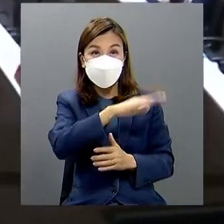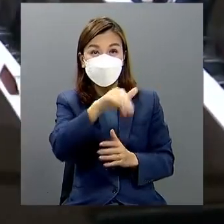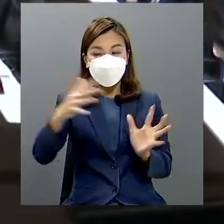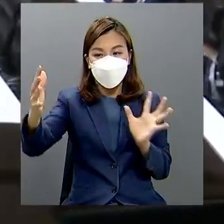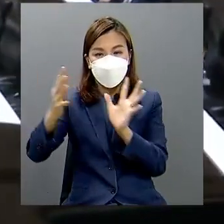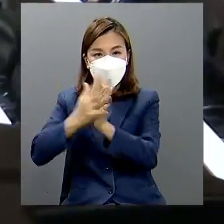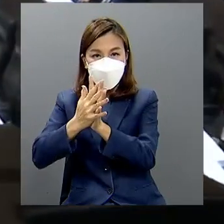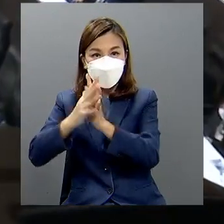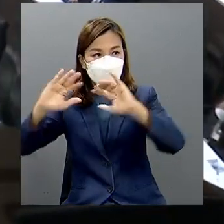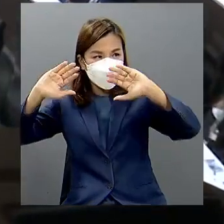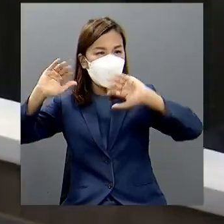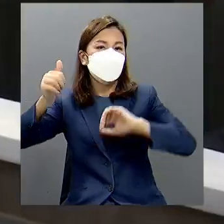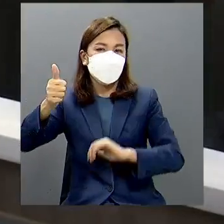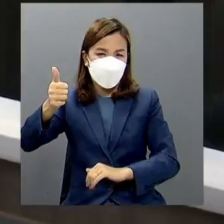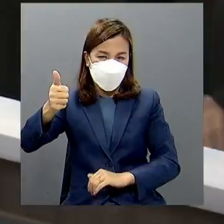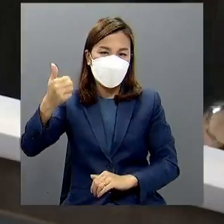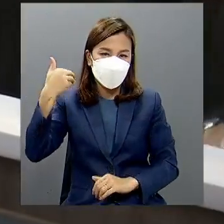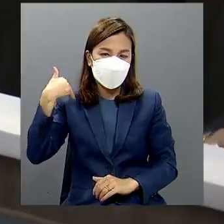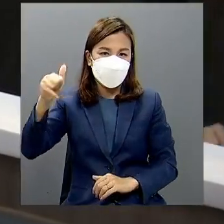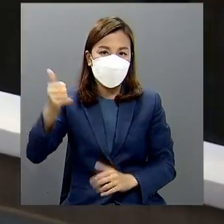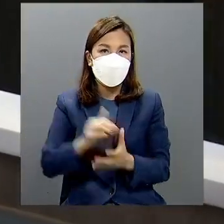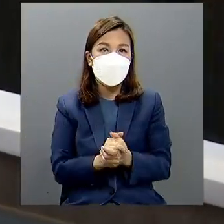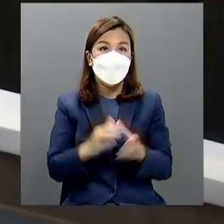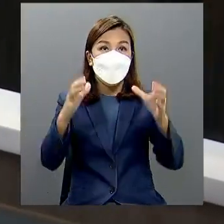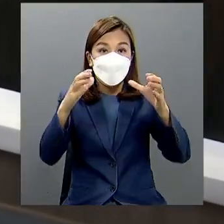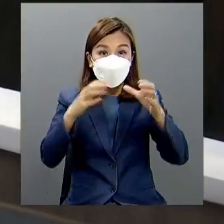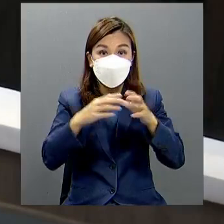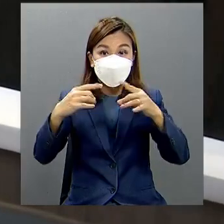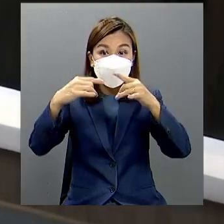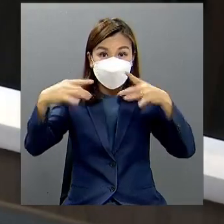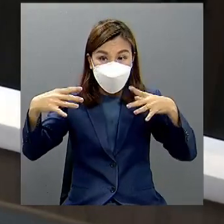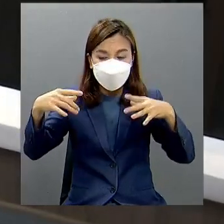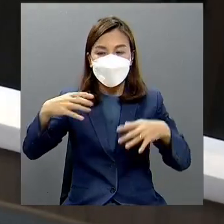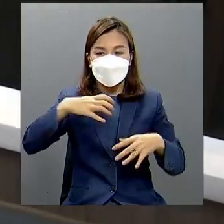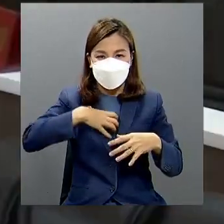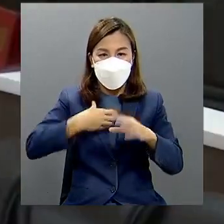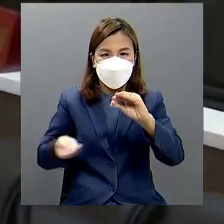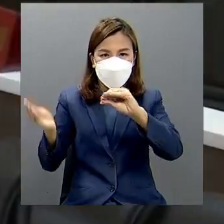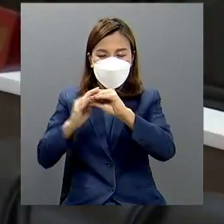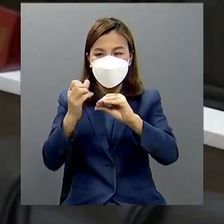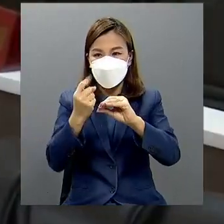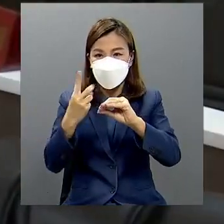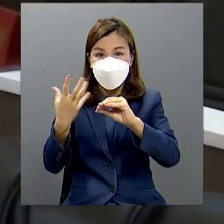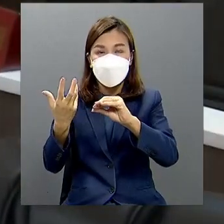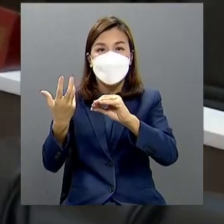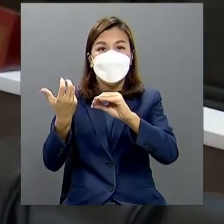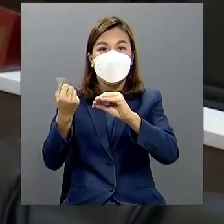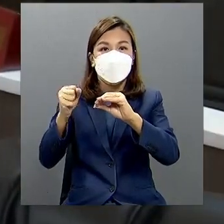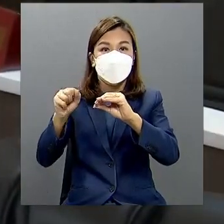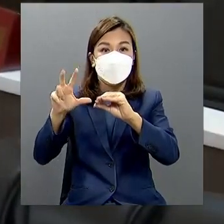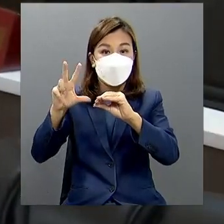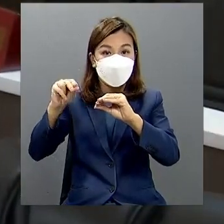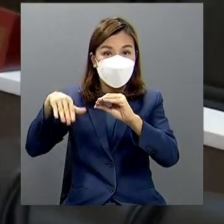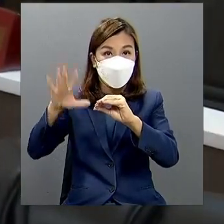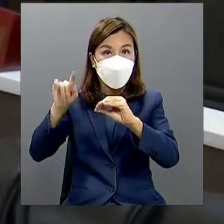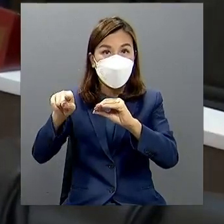าลได้เพราะตอนนี้ฝ่ายค้านต้องการเพียง30เสียงเท่านั้นค่ะซึ่งกลุ่ม16แล้วก็พรรคเศรษฐกิจไทยเนี่ยรวมกันก็35เสียงแล้วค่ะส